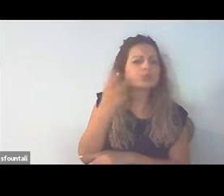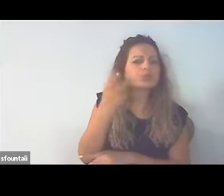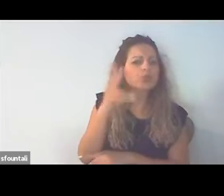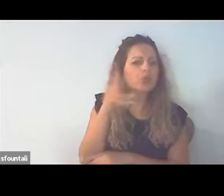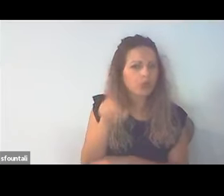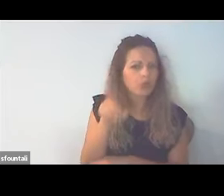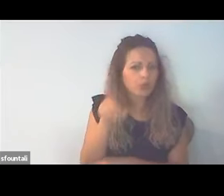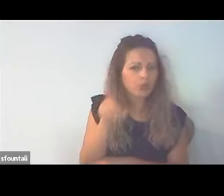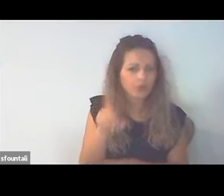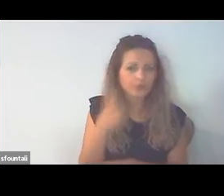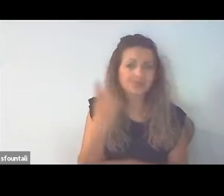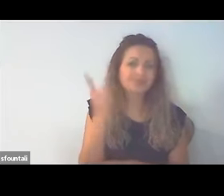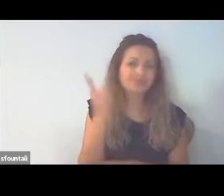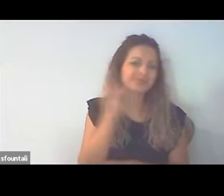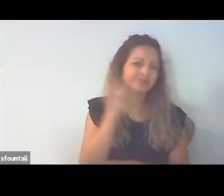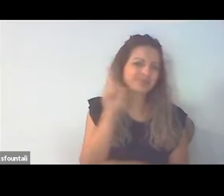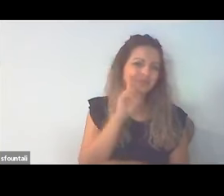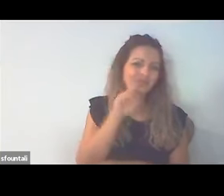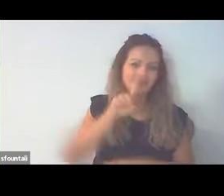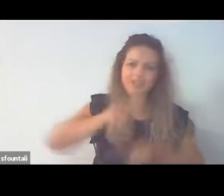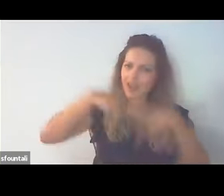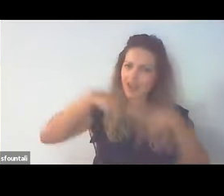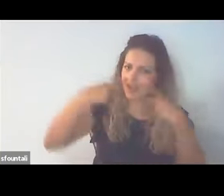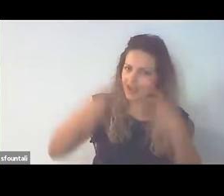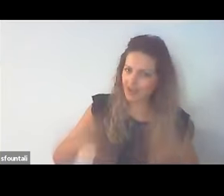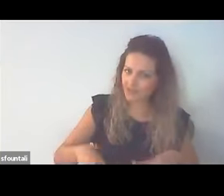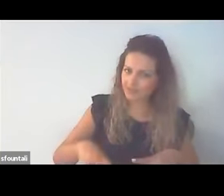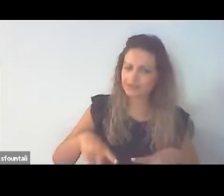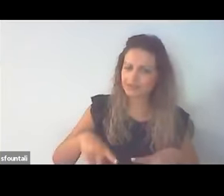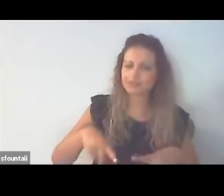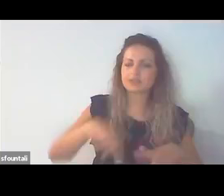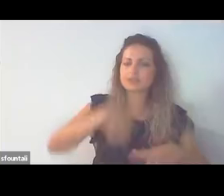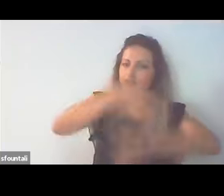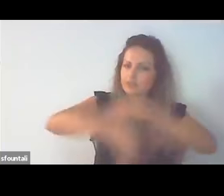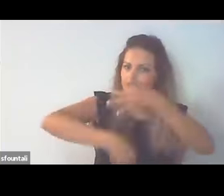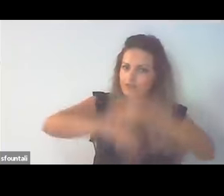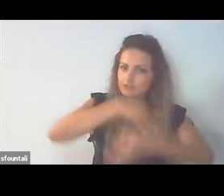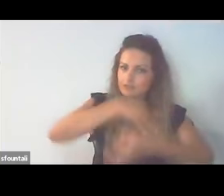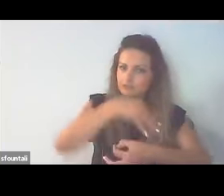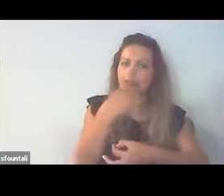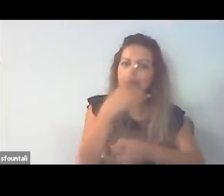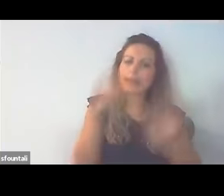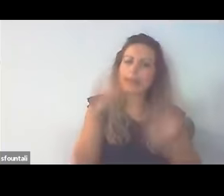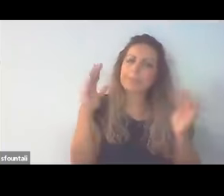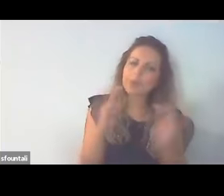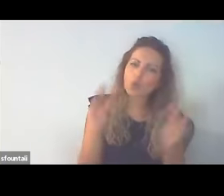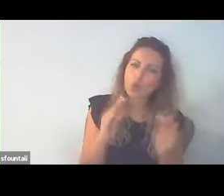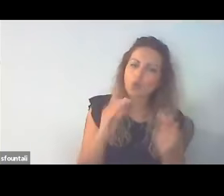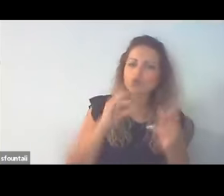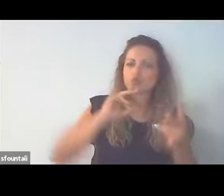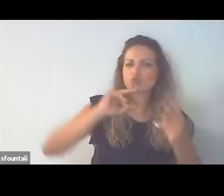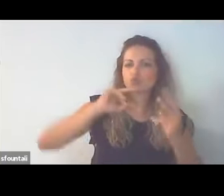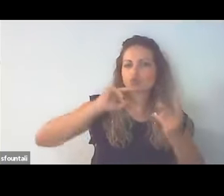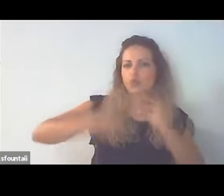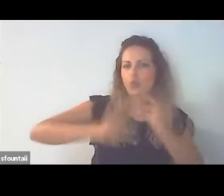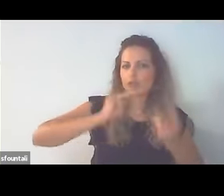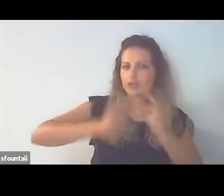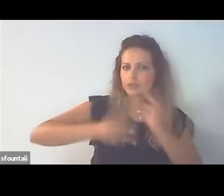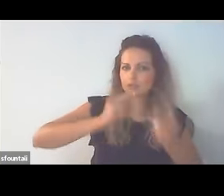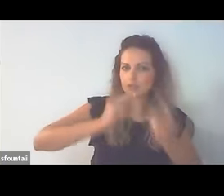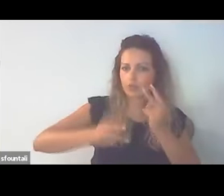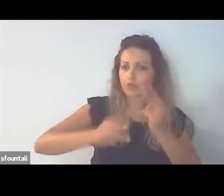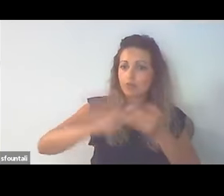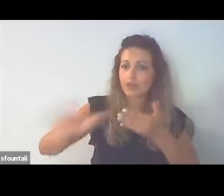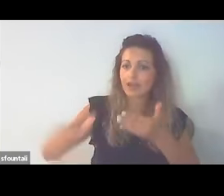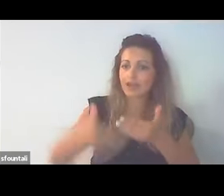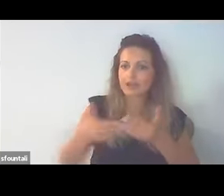στις Ελληνίδες ομιλήτριες για ένα μικρό σχολιασμό λίγο πριν το κλείσιμο και